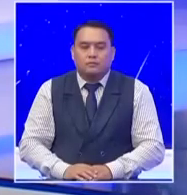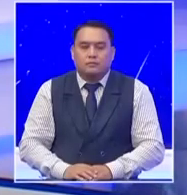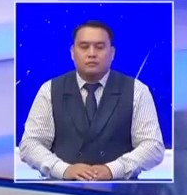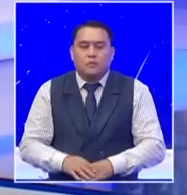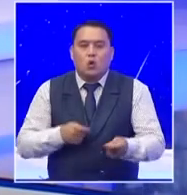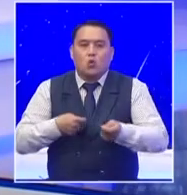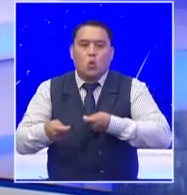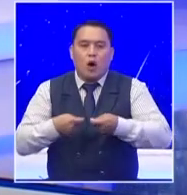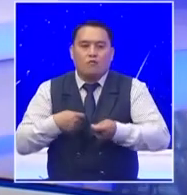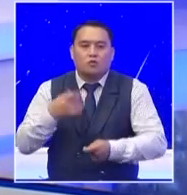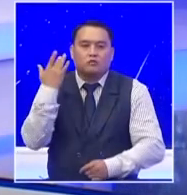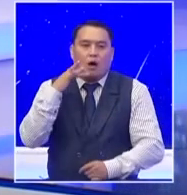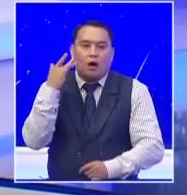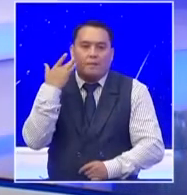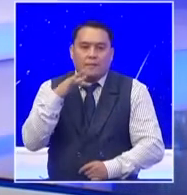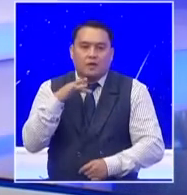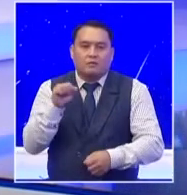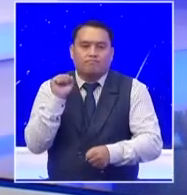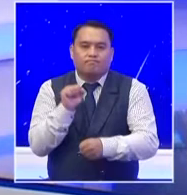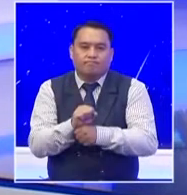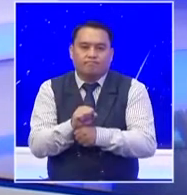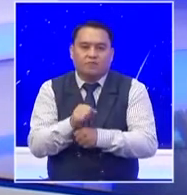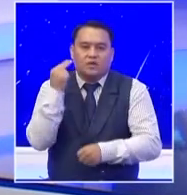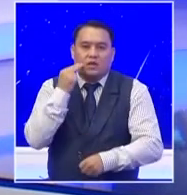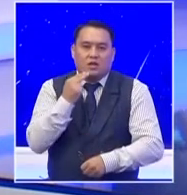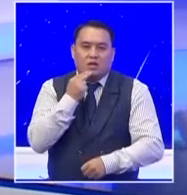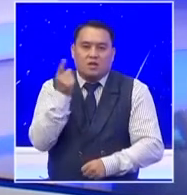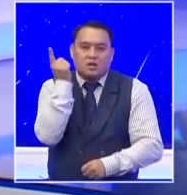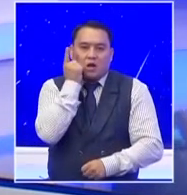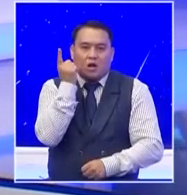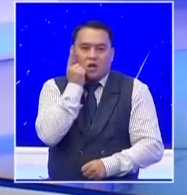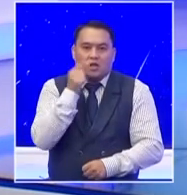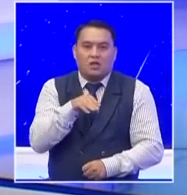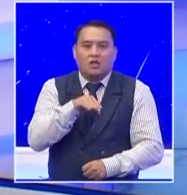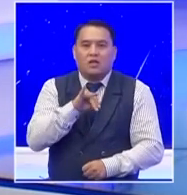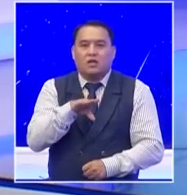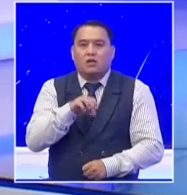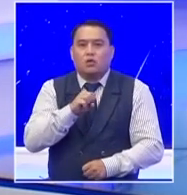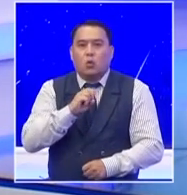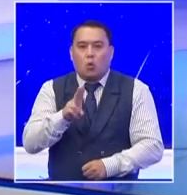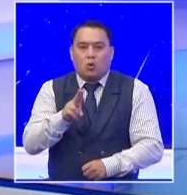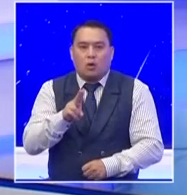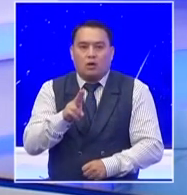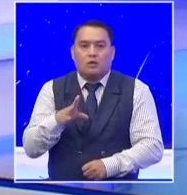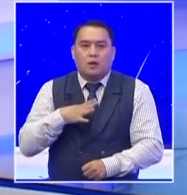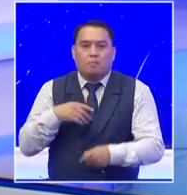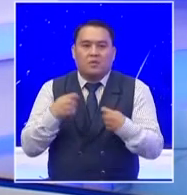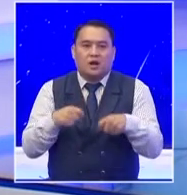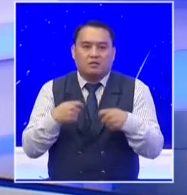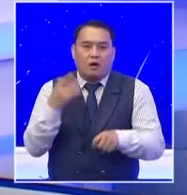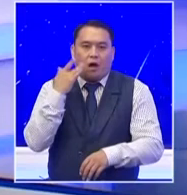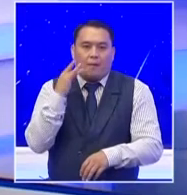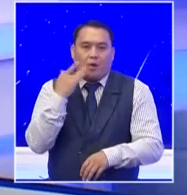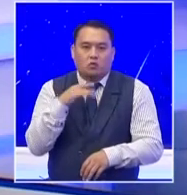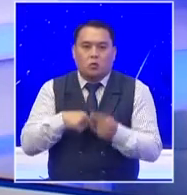Власти США рассматривают варианты блокировки китайского мобильного приложения коротких видео TikTok или принудительной продажи